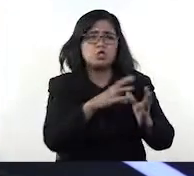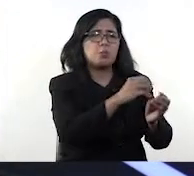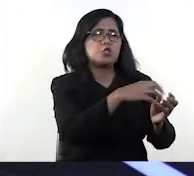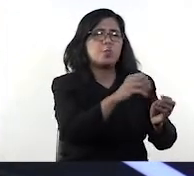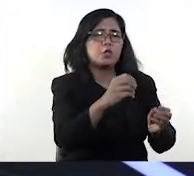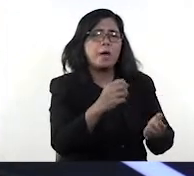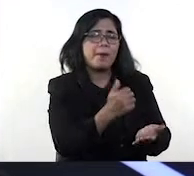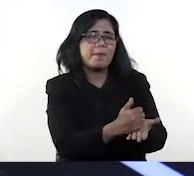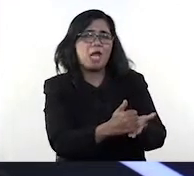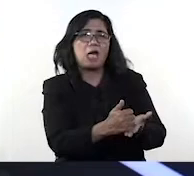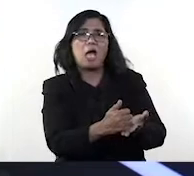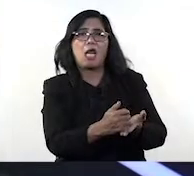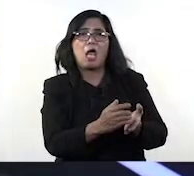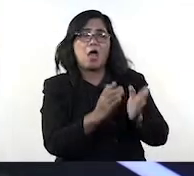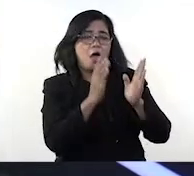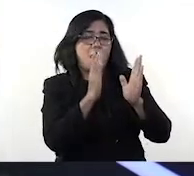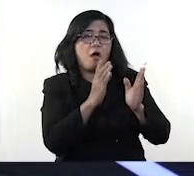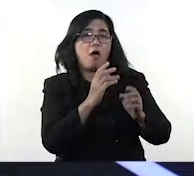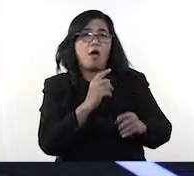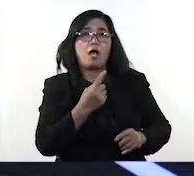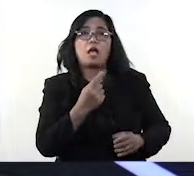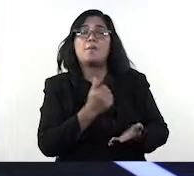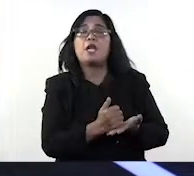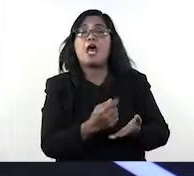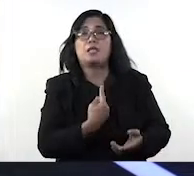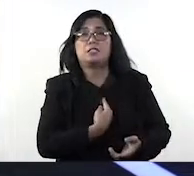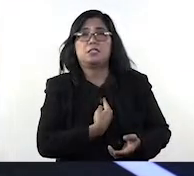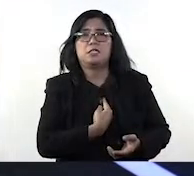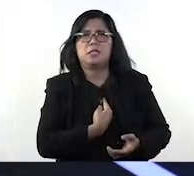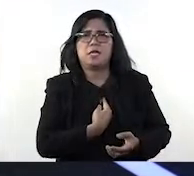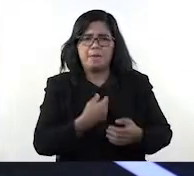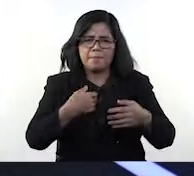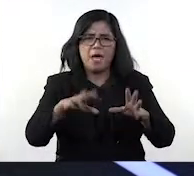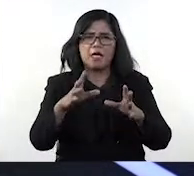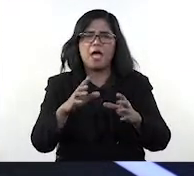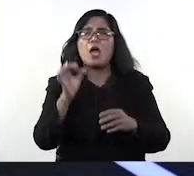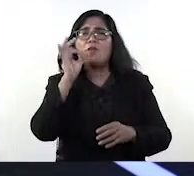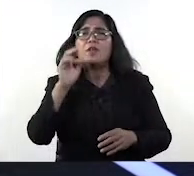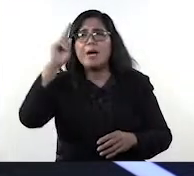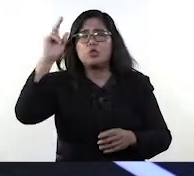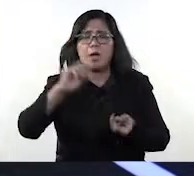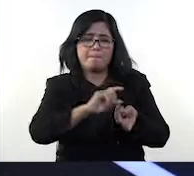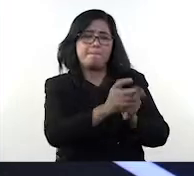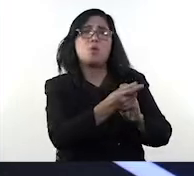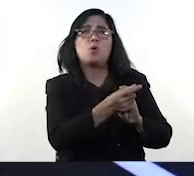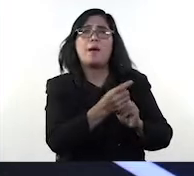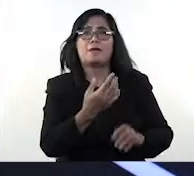saya Hai tali biar saya membiarkan firman Tuhan merobah saya